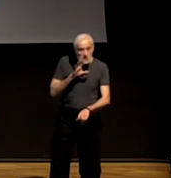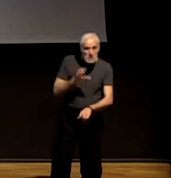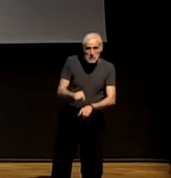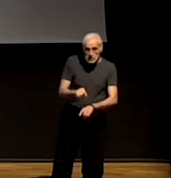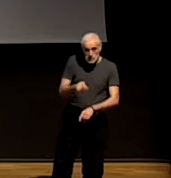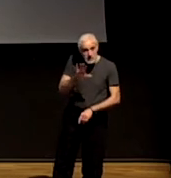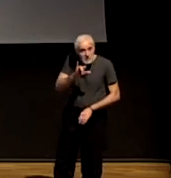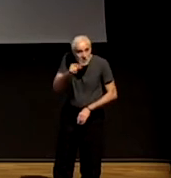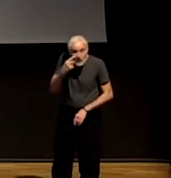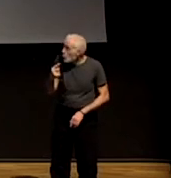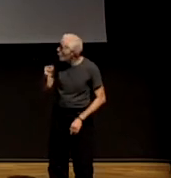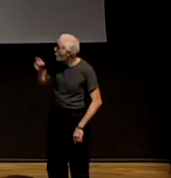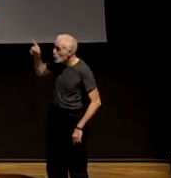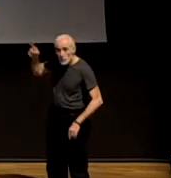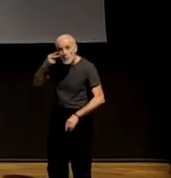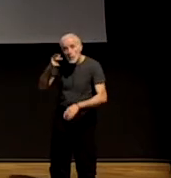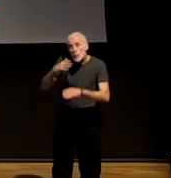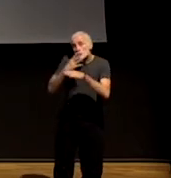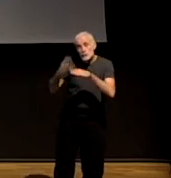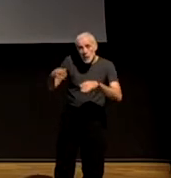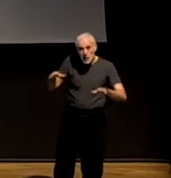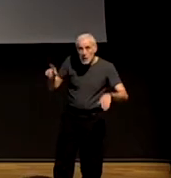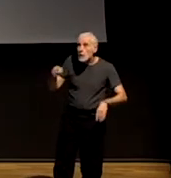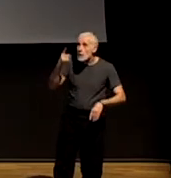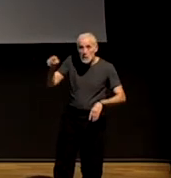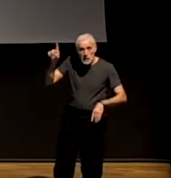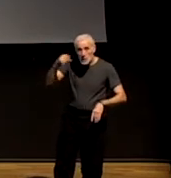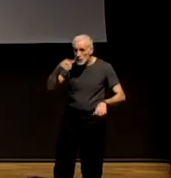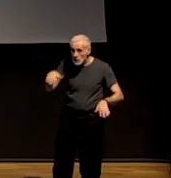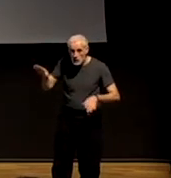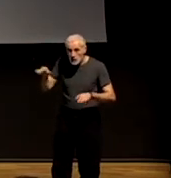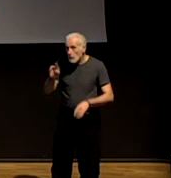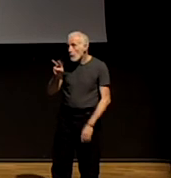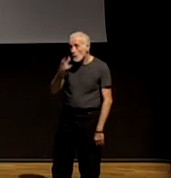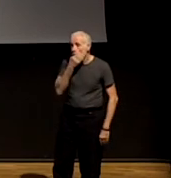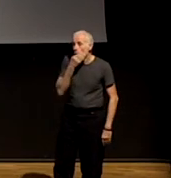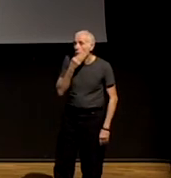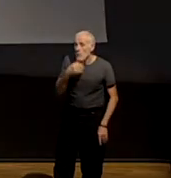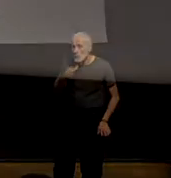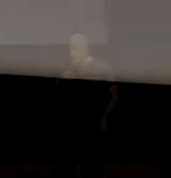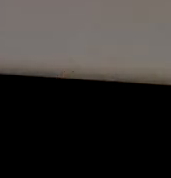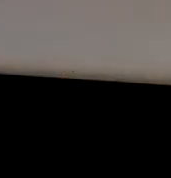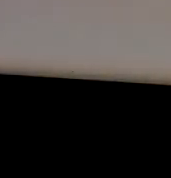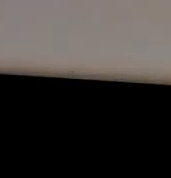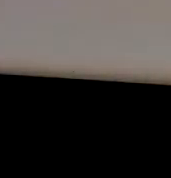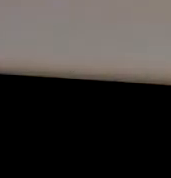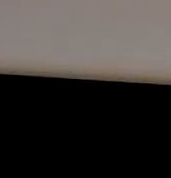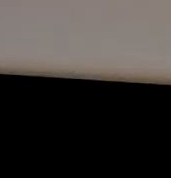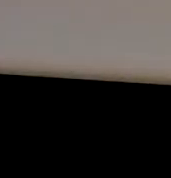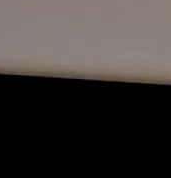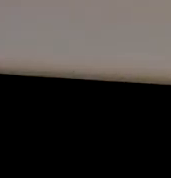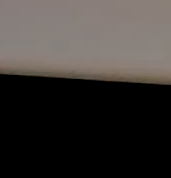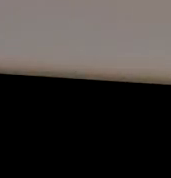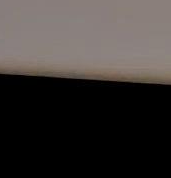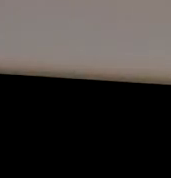vraiment c'est un vol très très léger papillonnant assez agréable assez agréable à regarder eh bien on arrive aux techniques